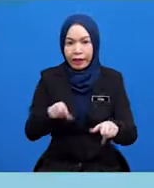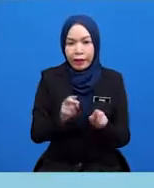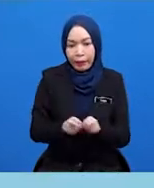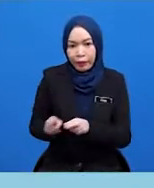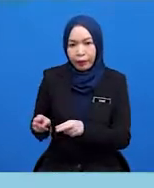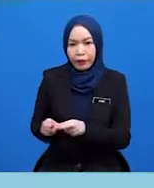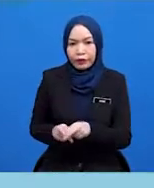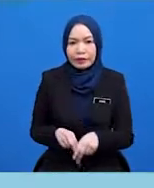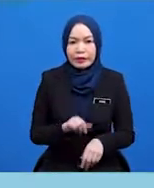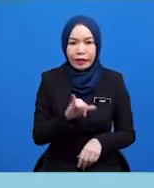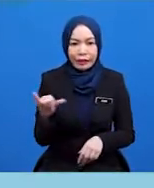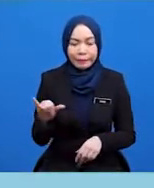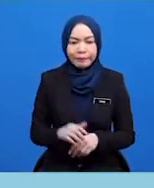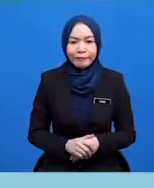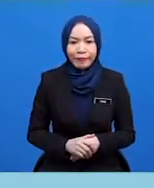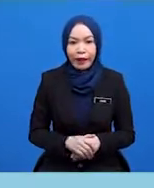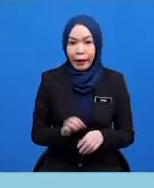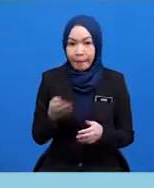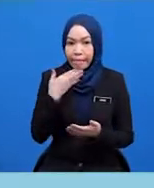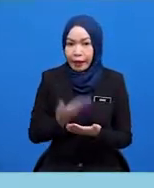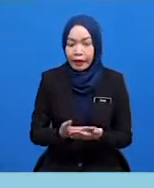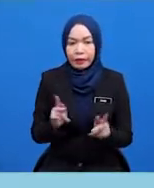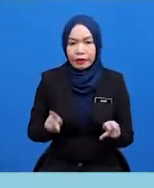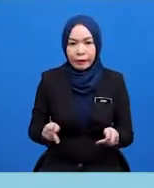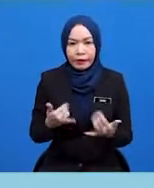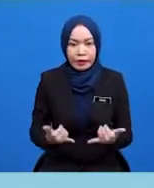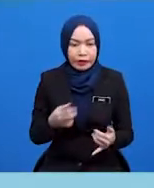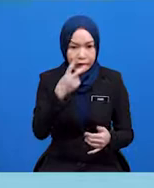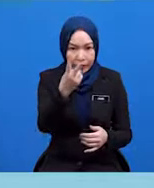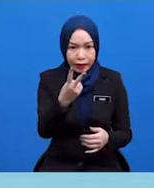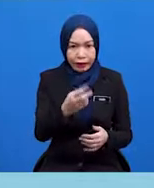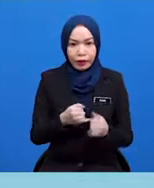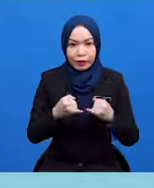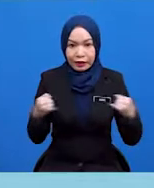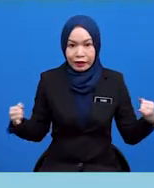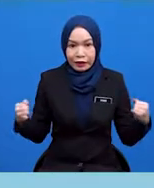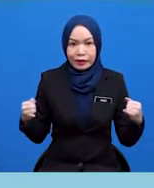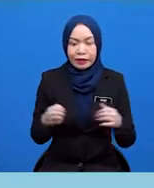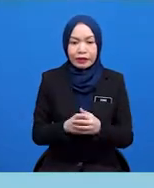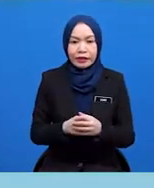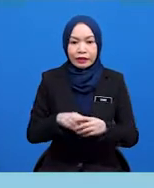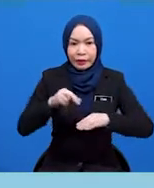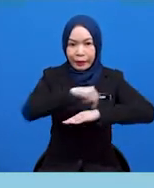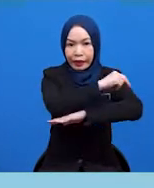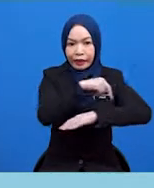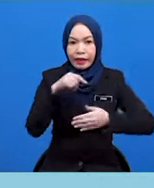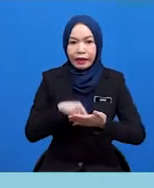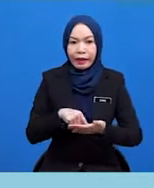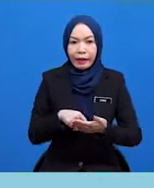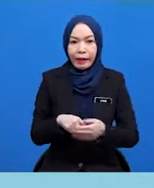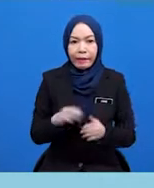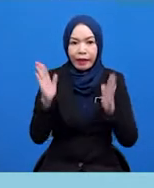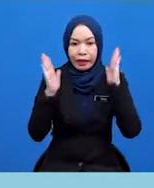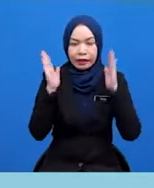para pelajar, sekarang kita lihat jenis-jenis sistem pertanian di Malaysia. Pertama,